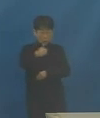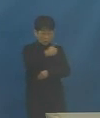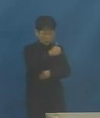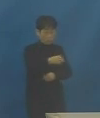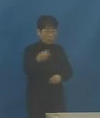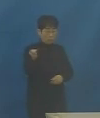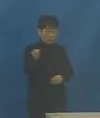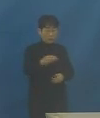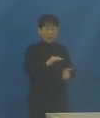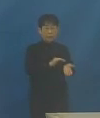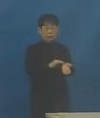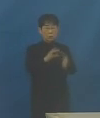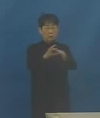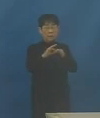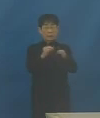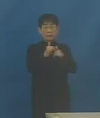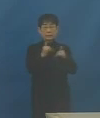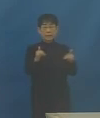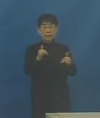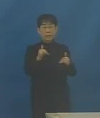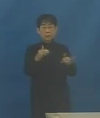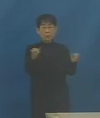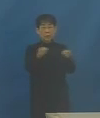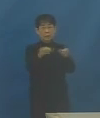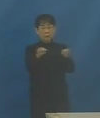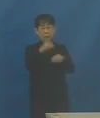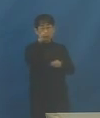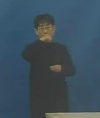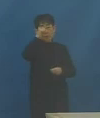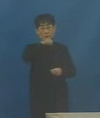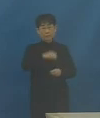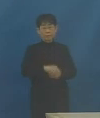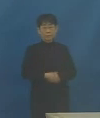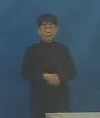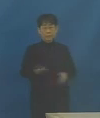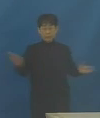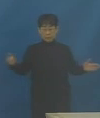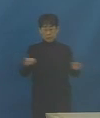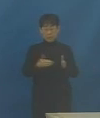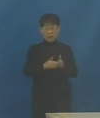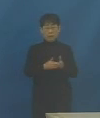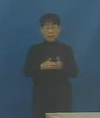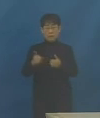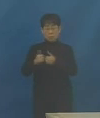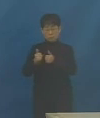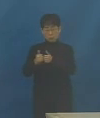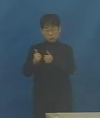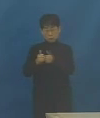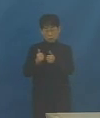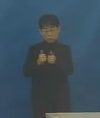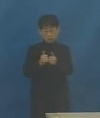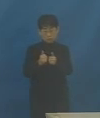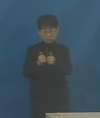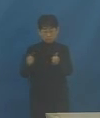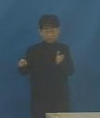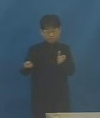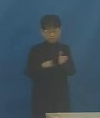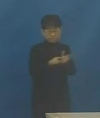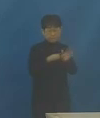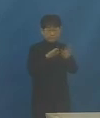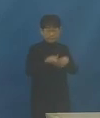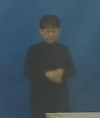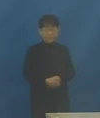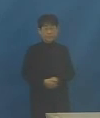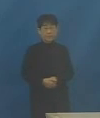話し合おうとしておりますがこれまで大分はの交渉を進めてまいりましたそれによりましてあの医療